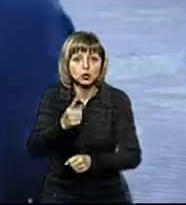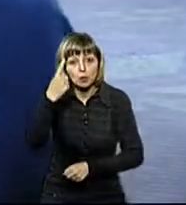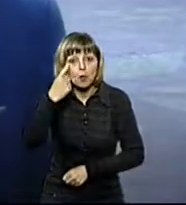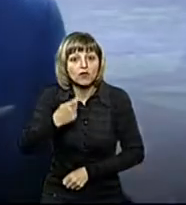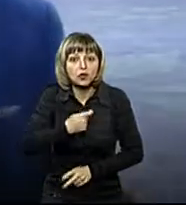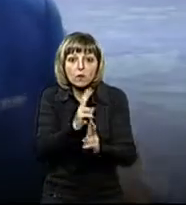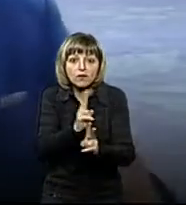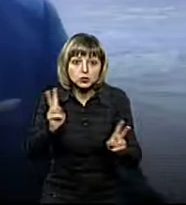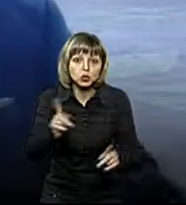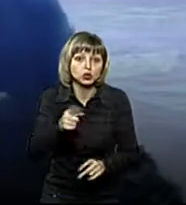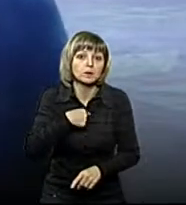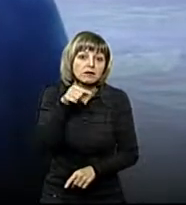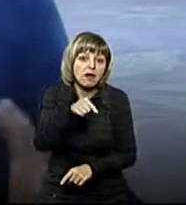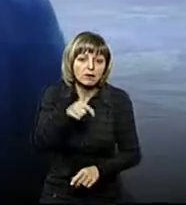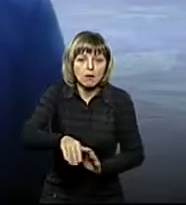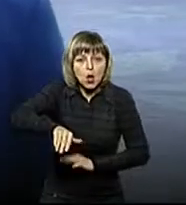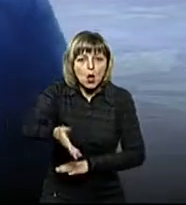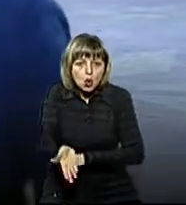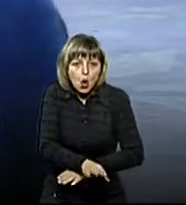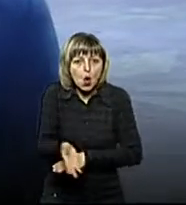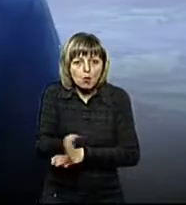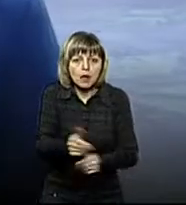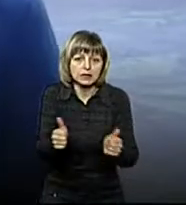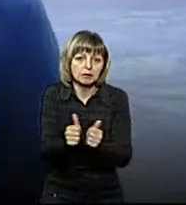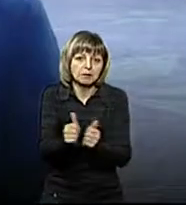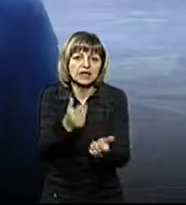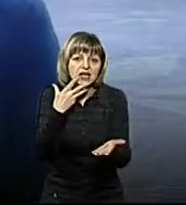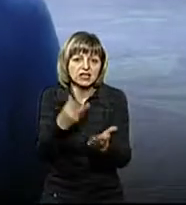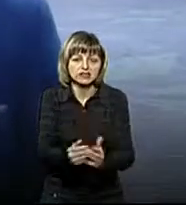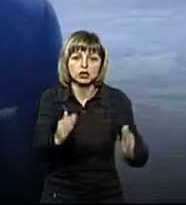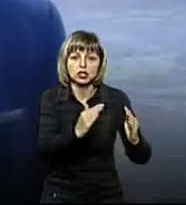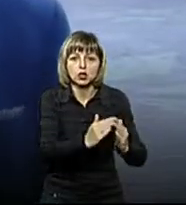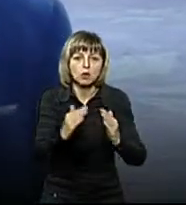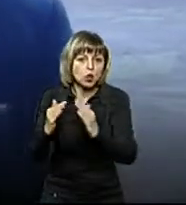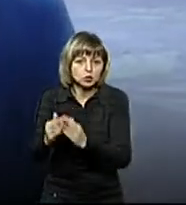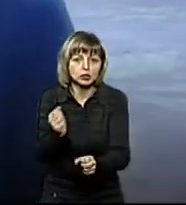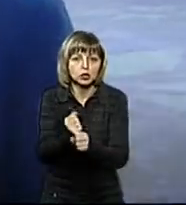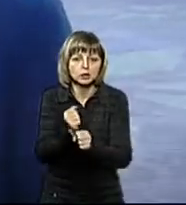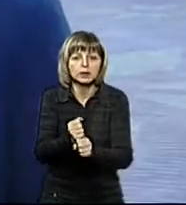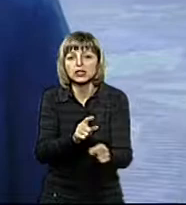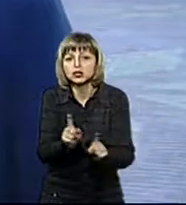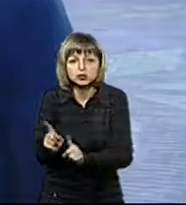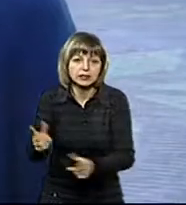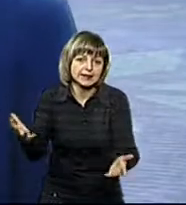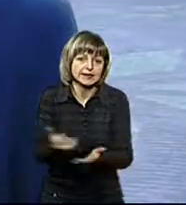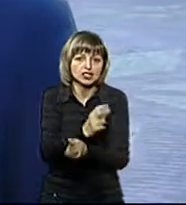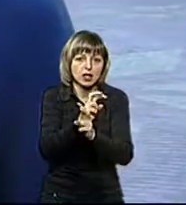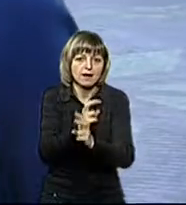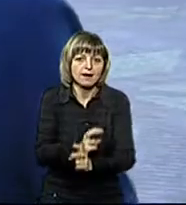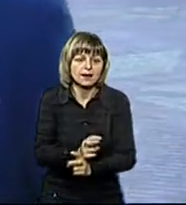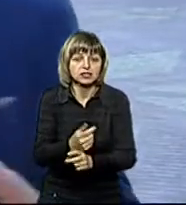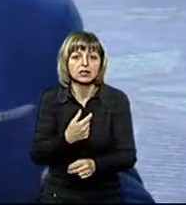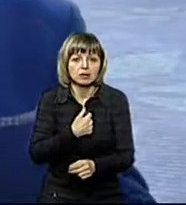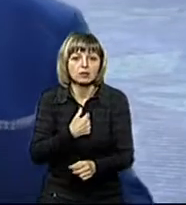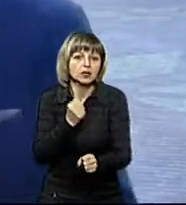хтось повідомив, що так і так, що ми там купали біля своїх домогосподарств, проводили роботи і знайшли рештки. Звичайно, що ми б